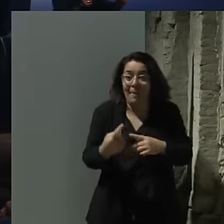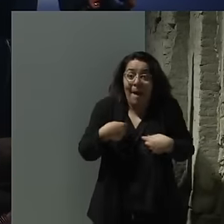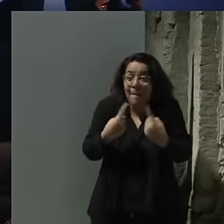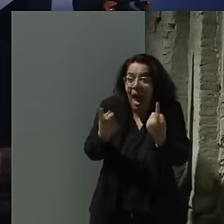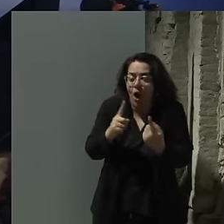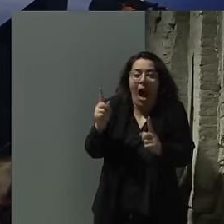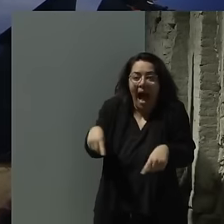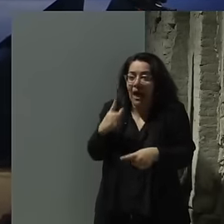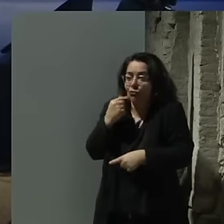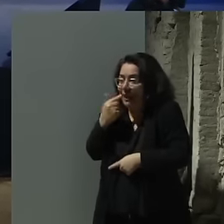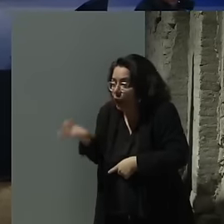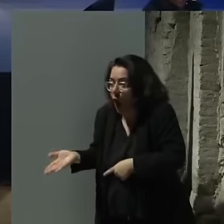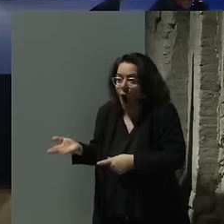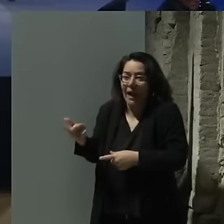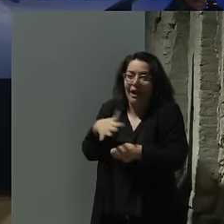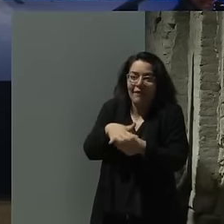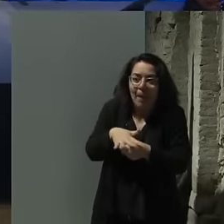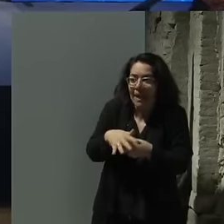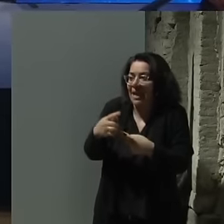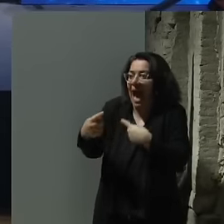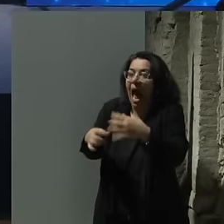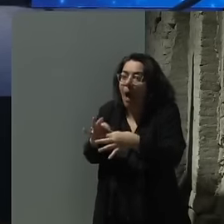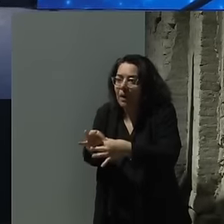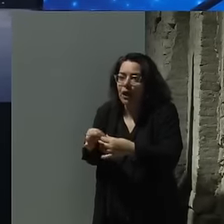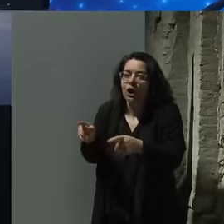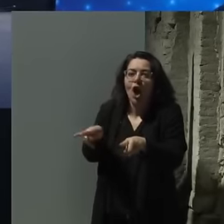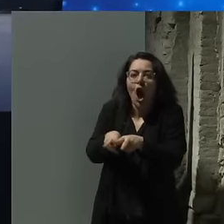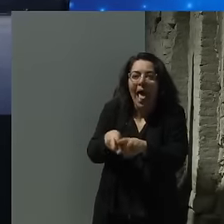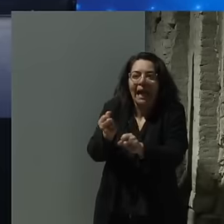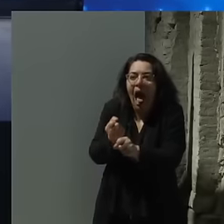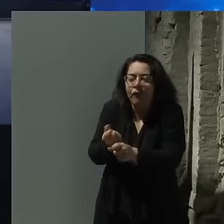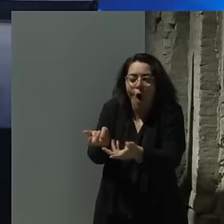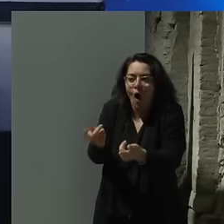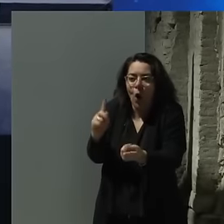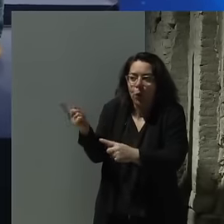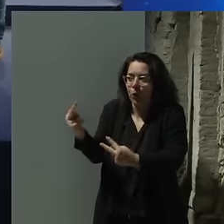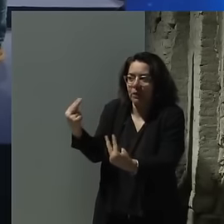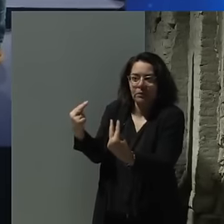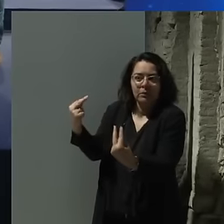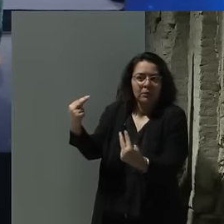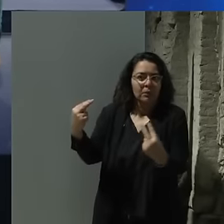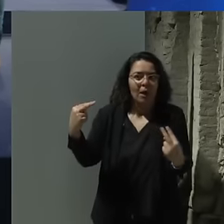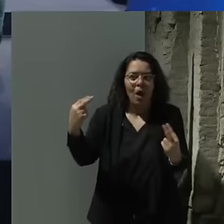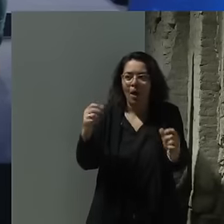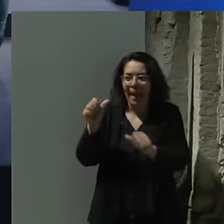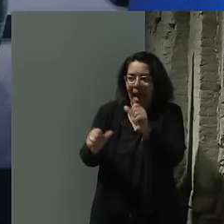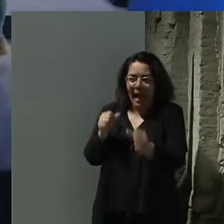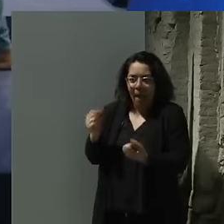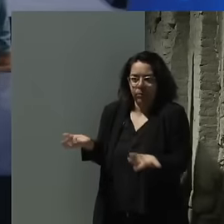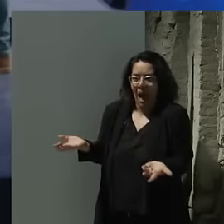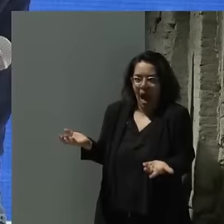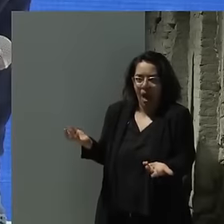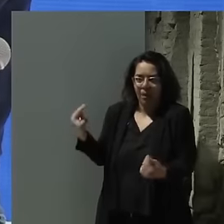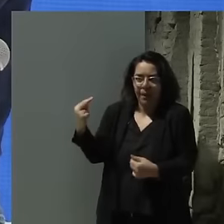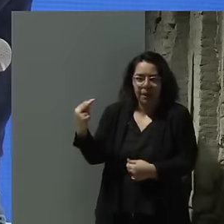amici, il lavoro, i colleghi, tutto cambia. Tutti ti guardano con occhi diversi, perché in